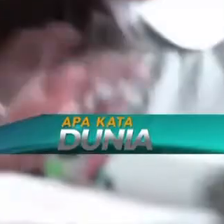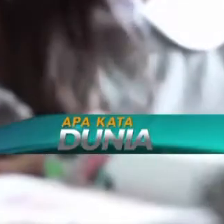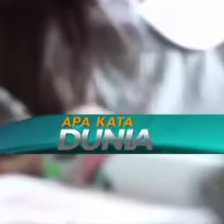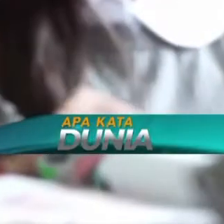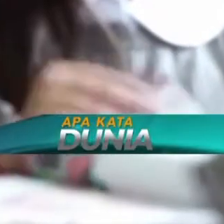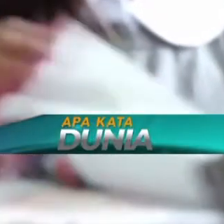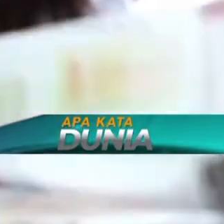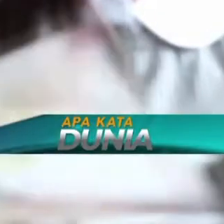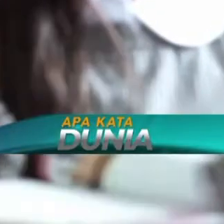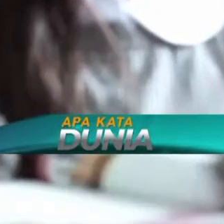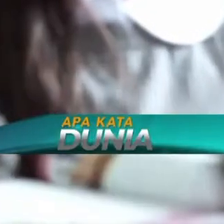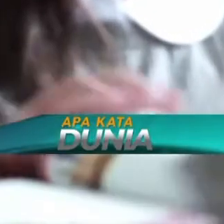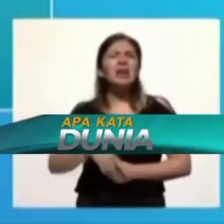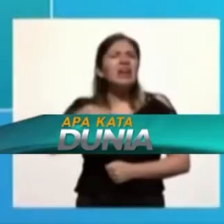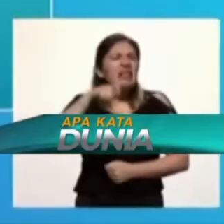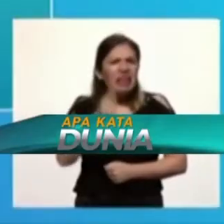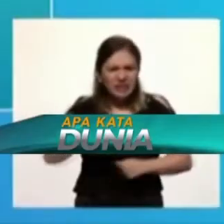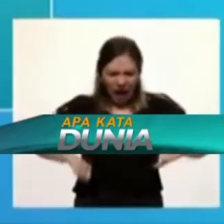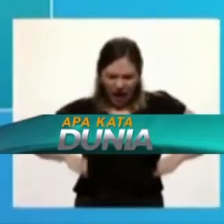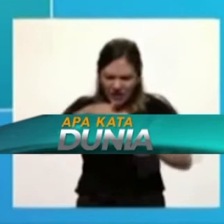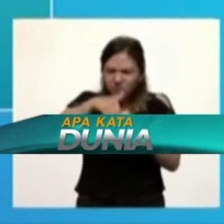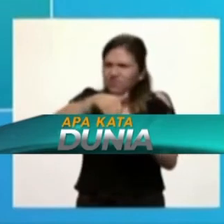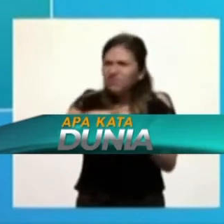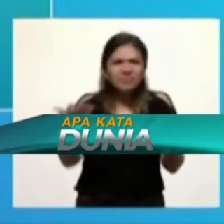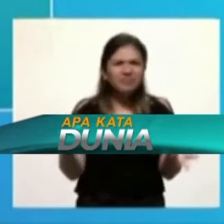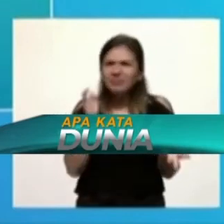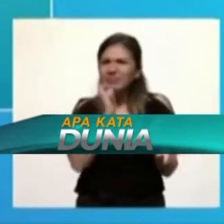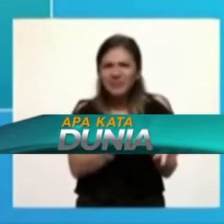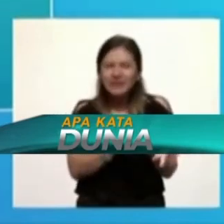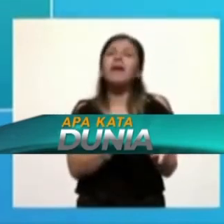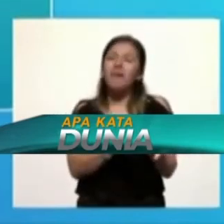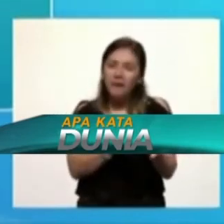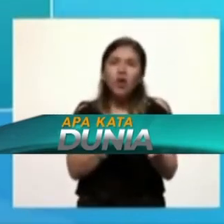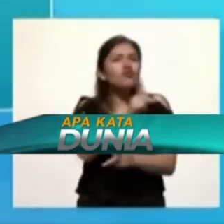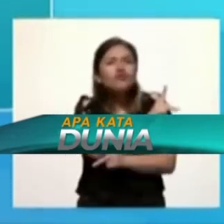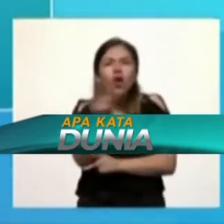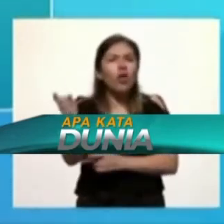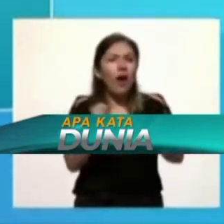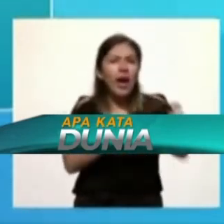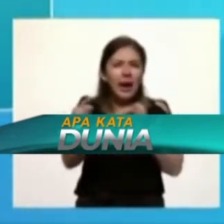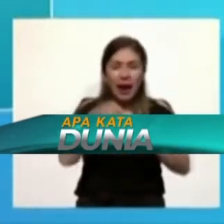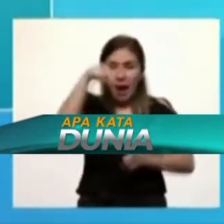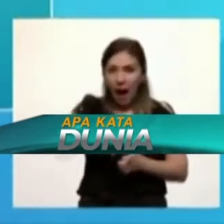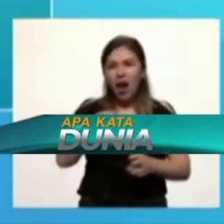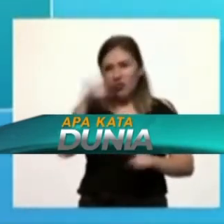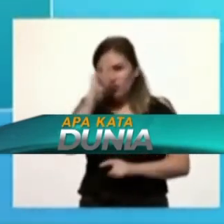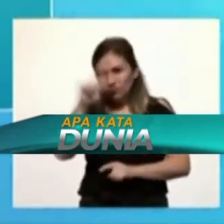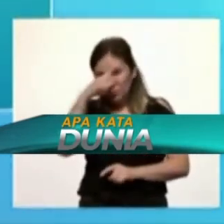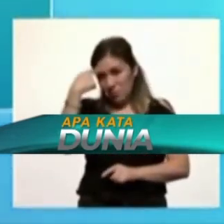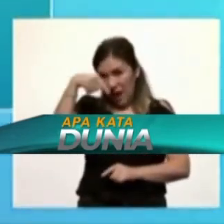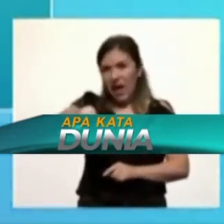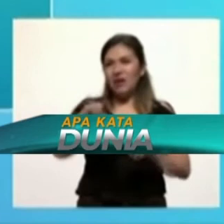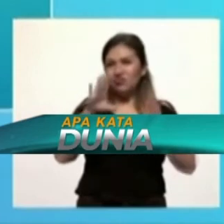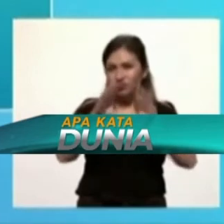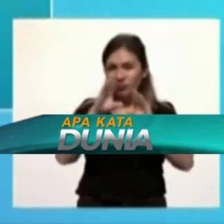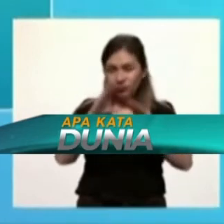langsung setelah sistem yang digunakan untuk mengukur seberapa luas COVID-19 telah jatuh ke tingkat lampu hijau yang merupakan terendah.